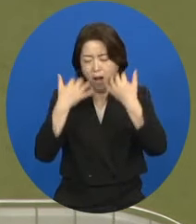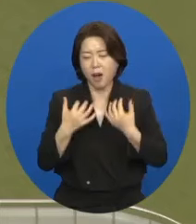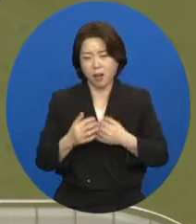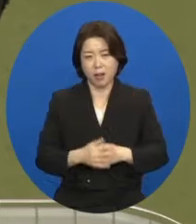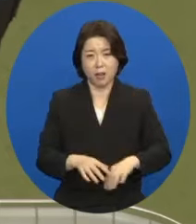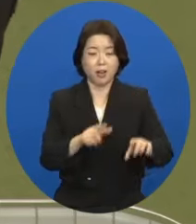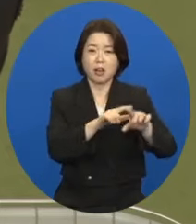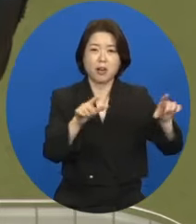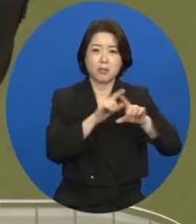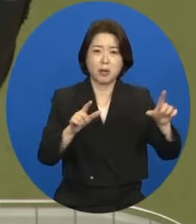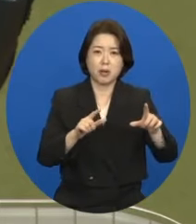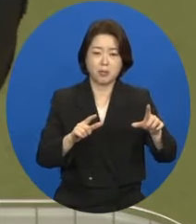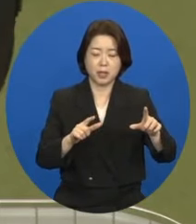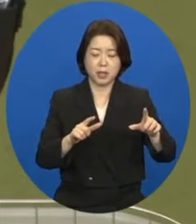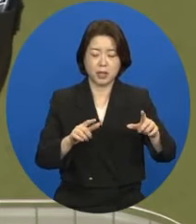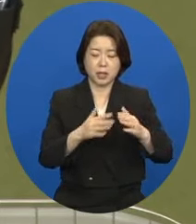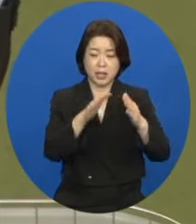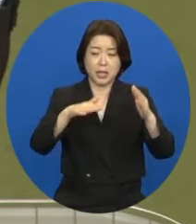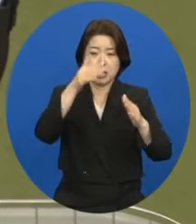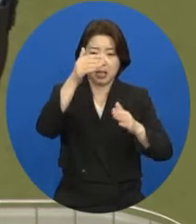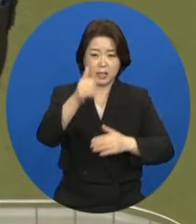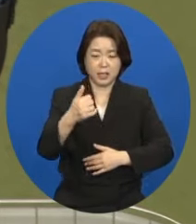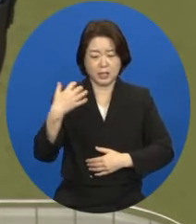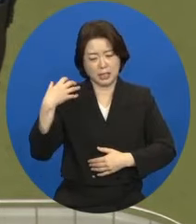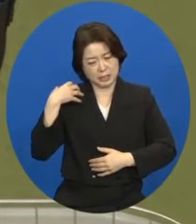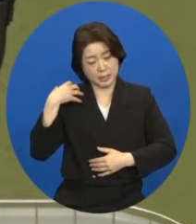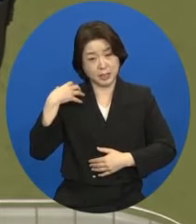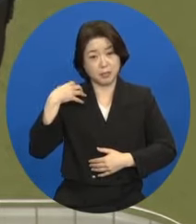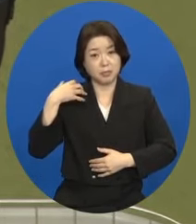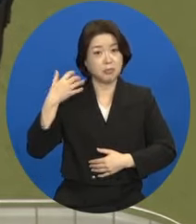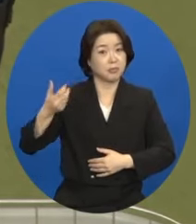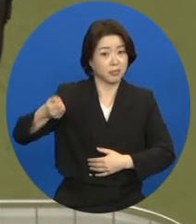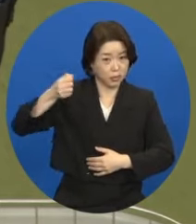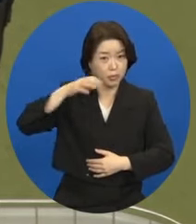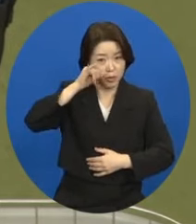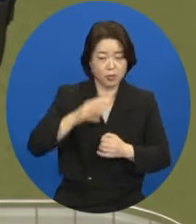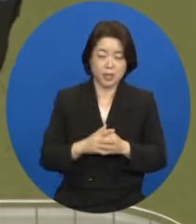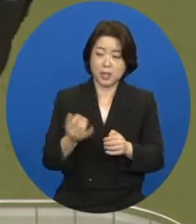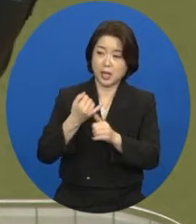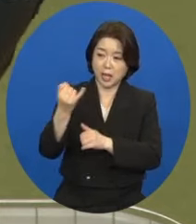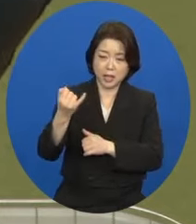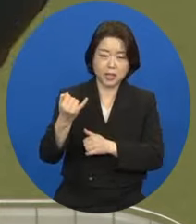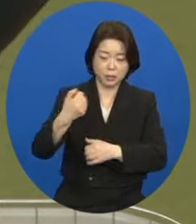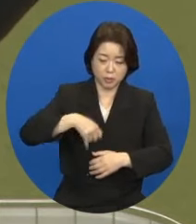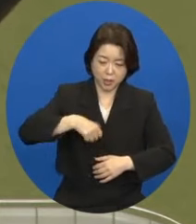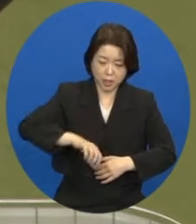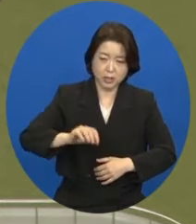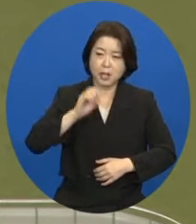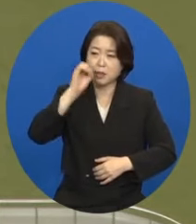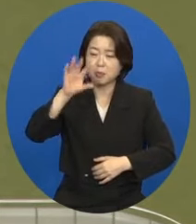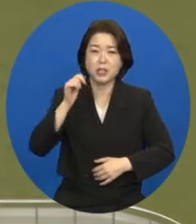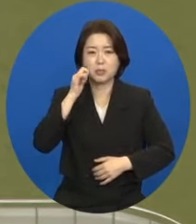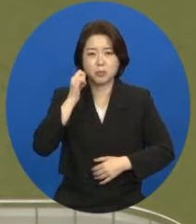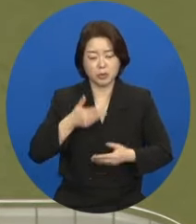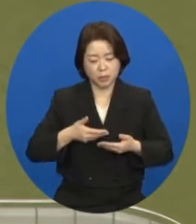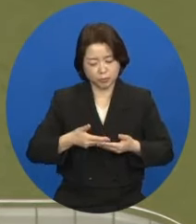평소에 가장의 짐이 있어요. 아내에게도 자녀에게도 말 못할 무게가